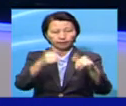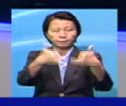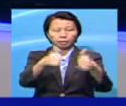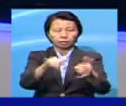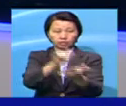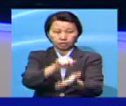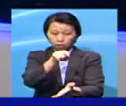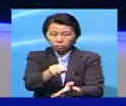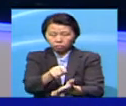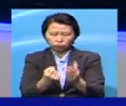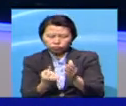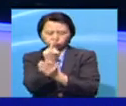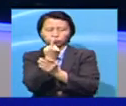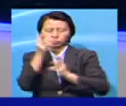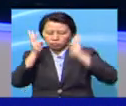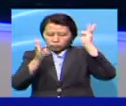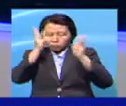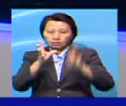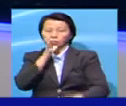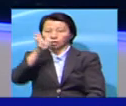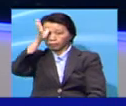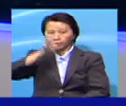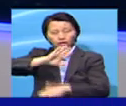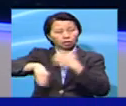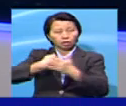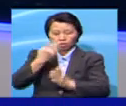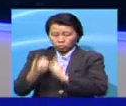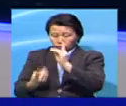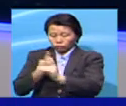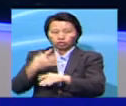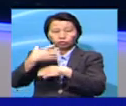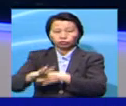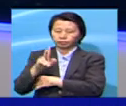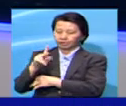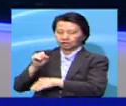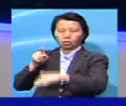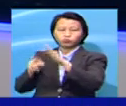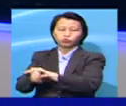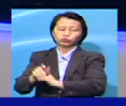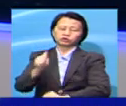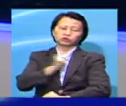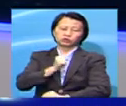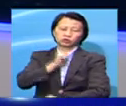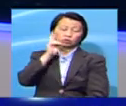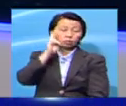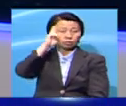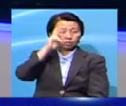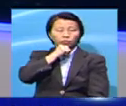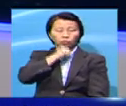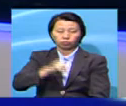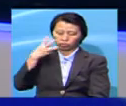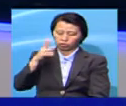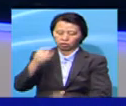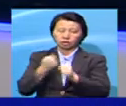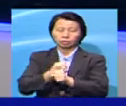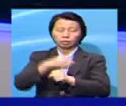permainan tersebut yang menimbulkan kebimbangan ibu bapa di seluruh dunia selepas kes bunuh diri seorang remaja berusia 16